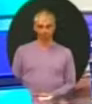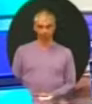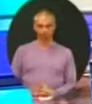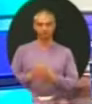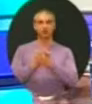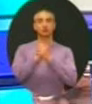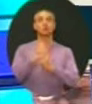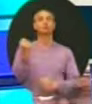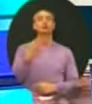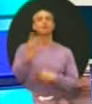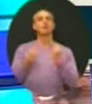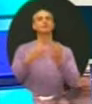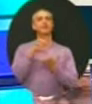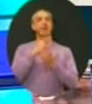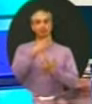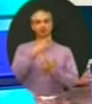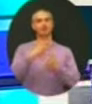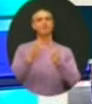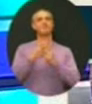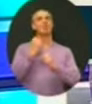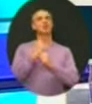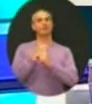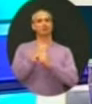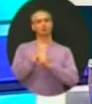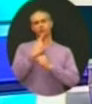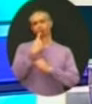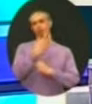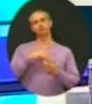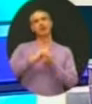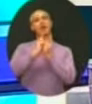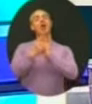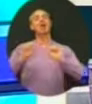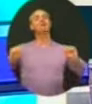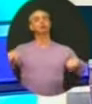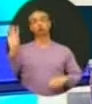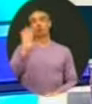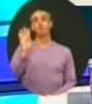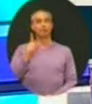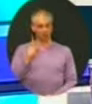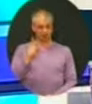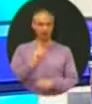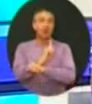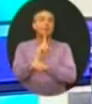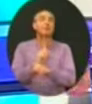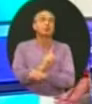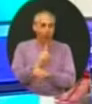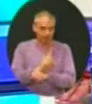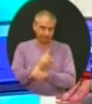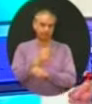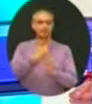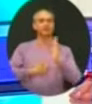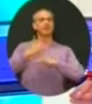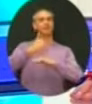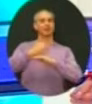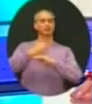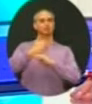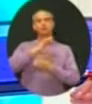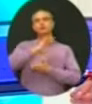שלום רב לכם. השבוע במשחק המרכזי, מפלגת העבודה מתיימרת להחליף את השלטון של בנימין נתניהו, ובינתיים בחיריה